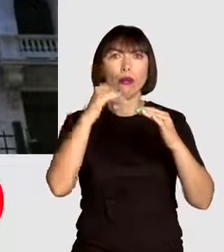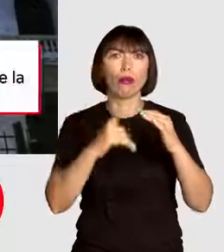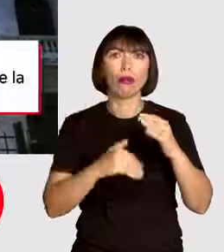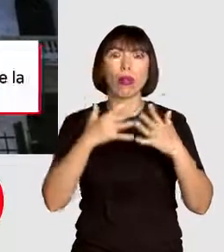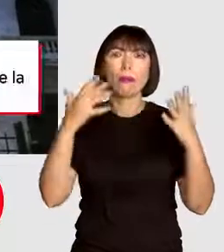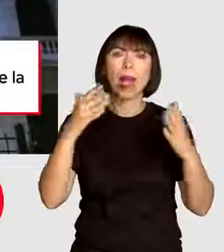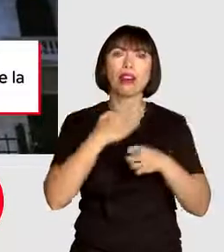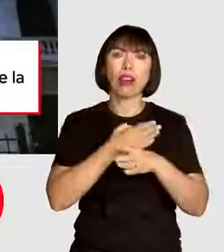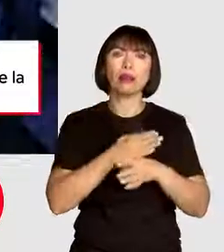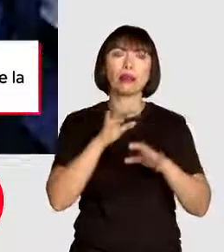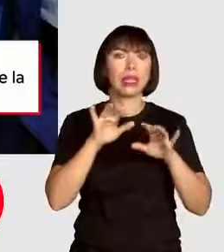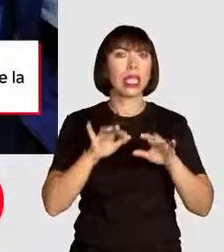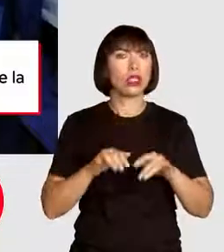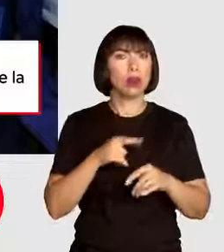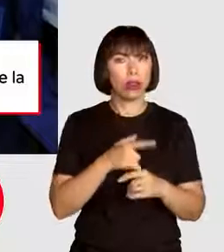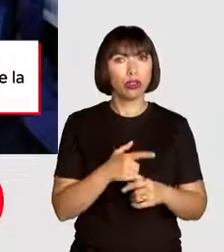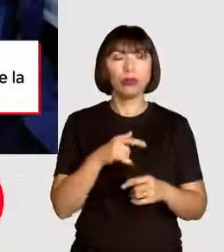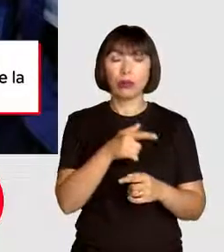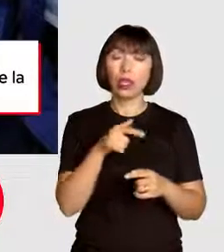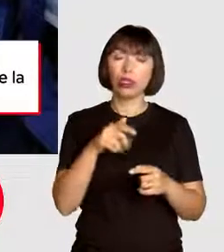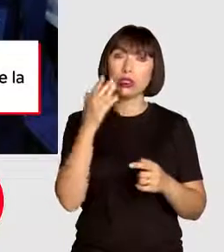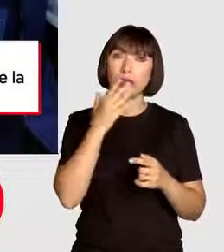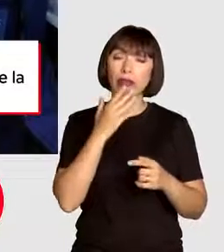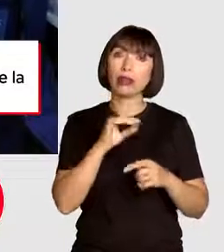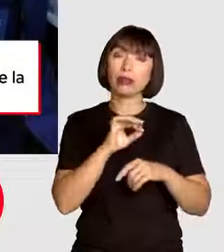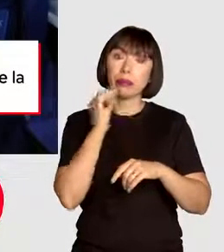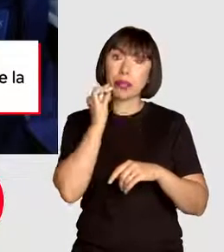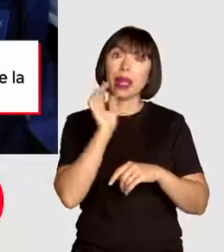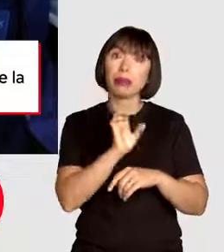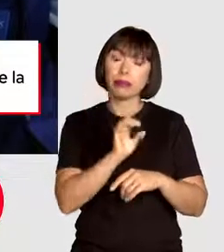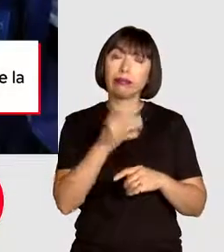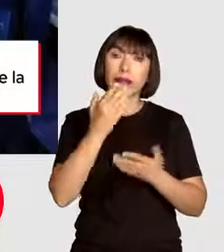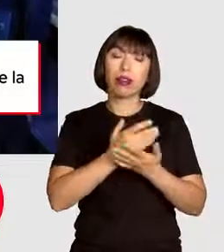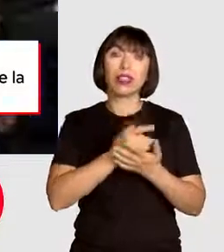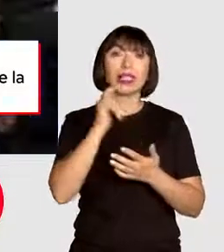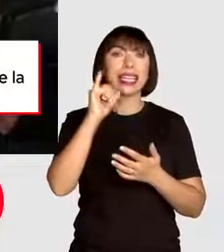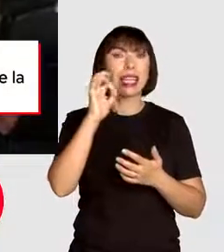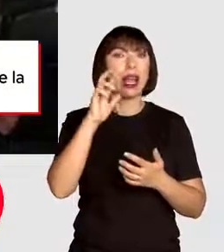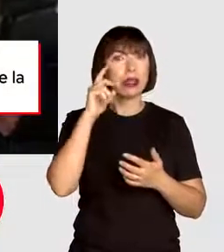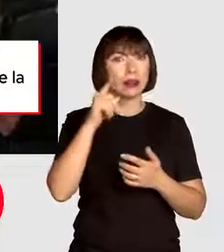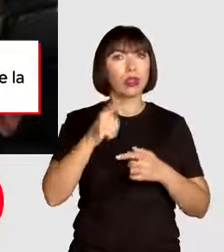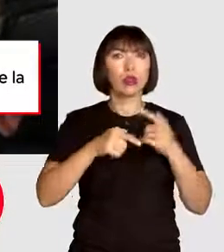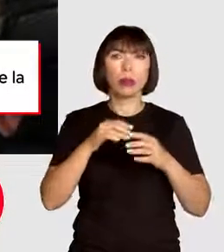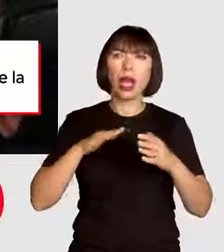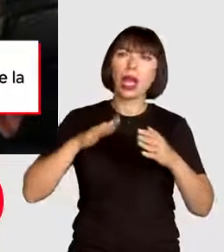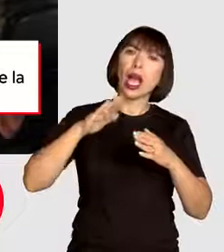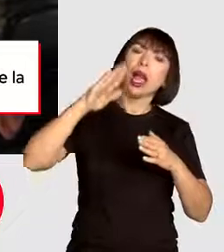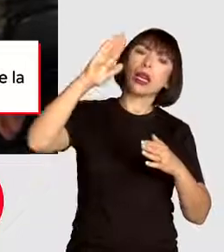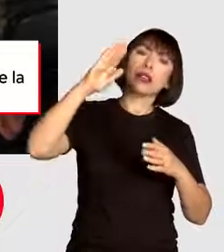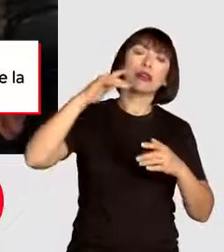marile companii din domeniul tehnologiei acestea învață pe propria piele povestea lui Icar după o creștere fulminantă